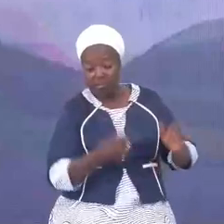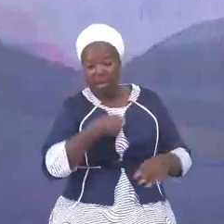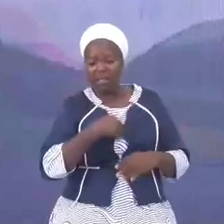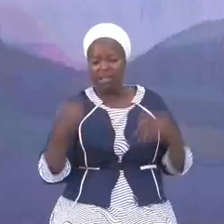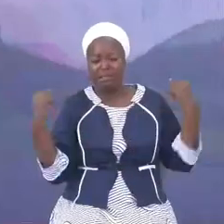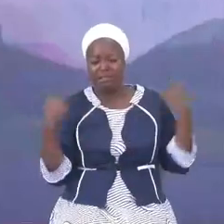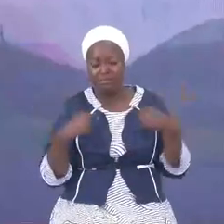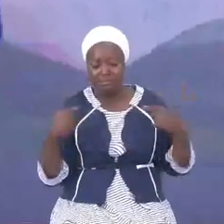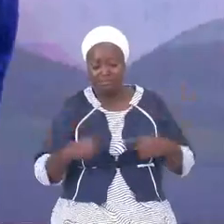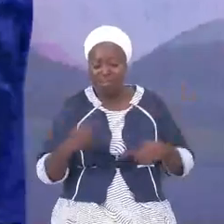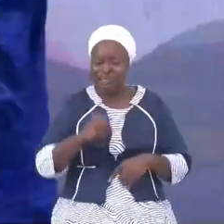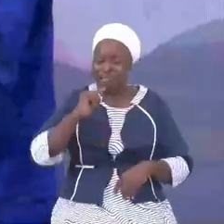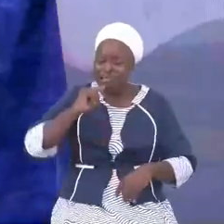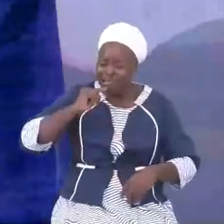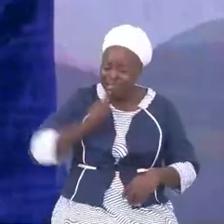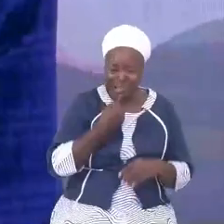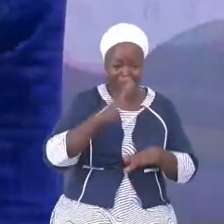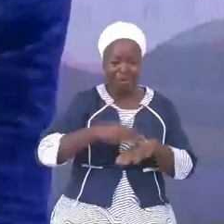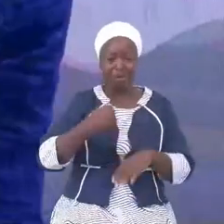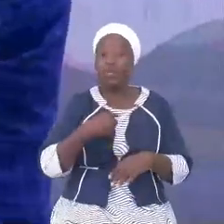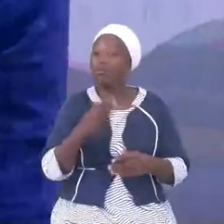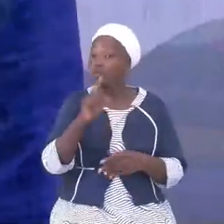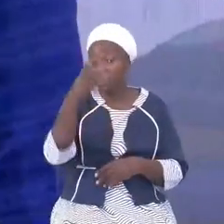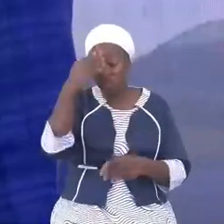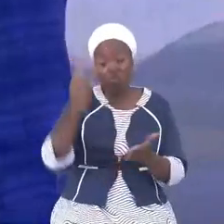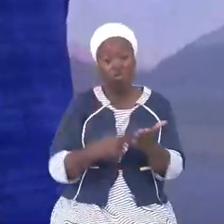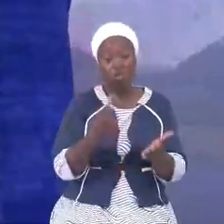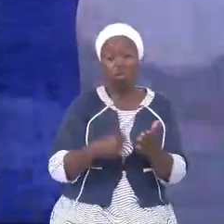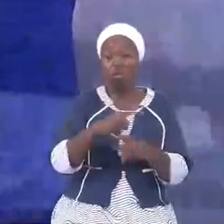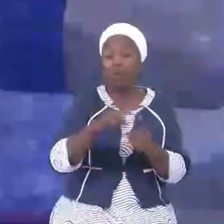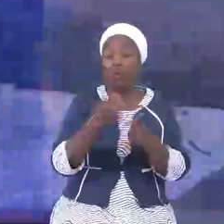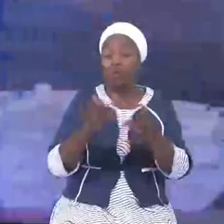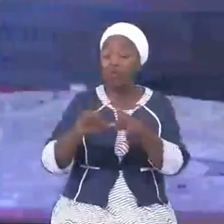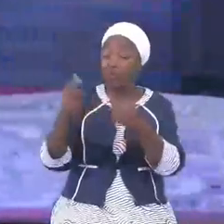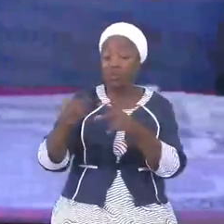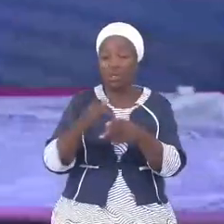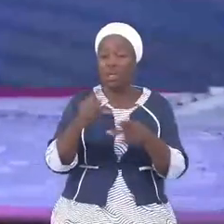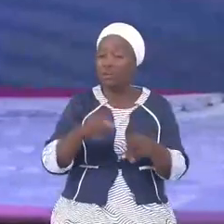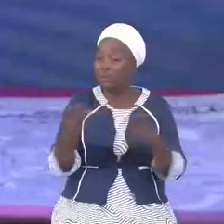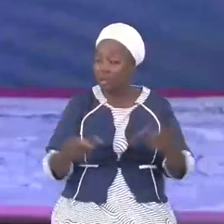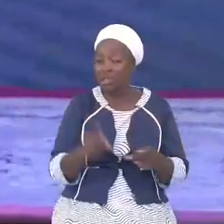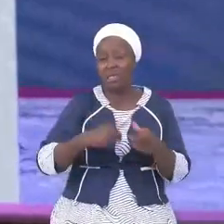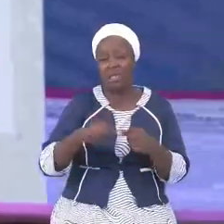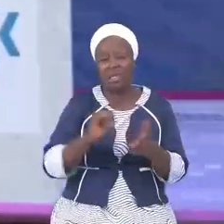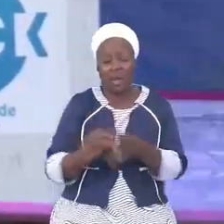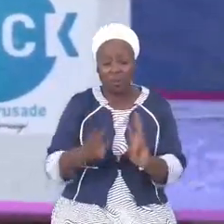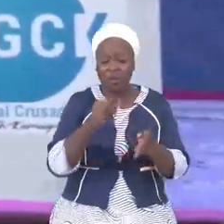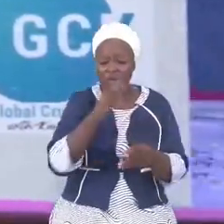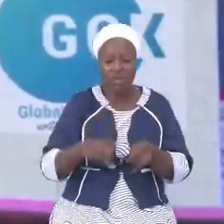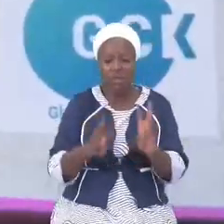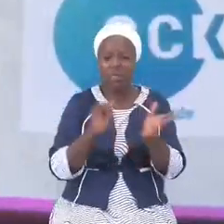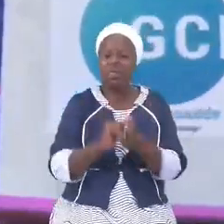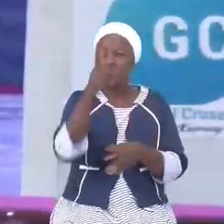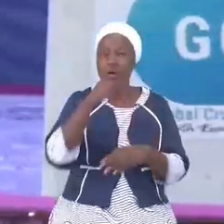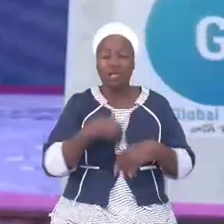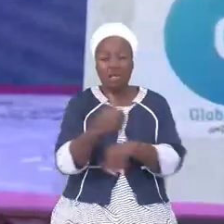insupportable. Vous savez, parfois, quand vous voulez aller dans une direction donnée et ce n'est pas la voie que Dieu a tracée pour